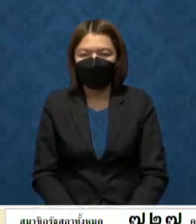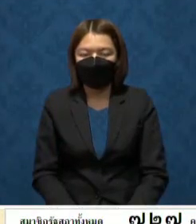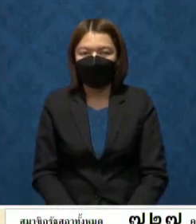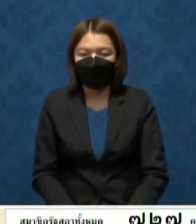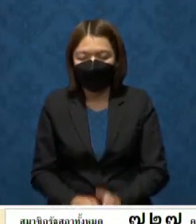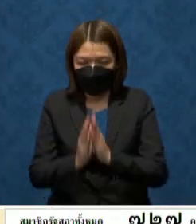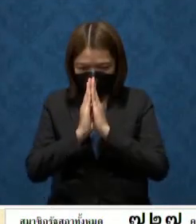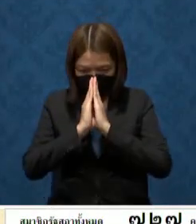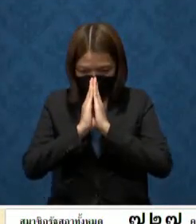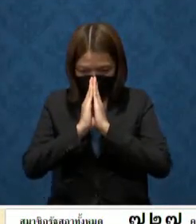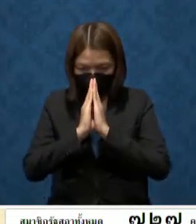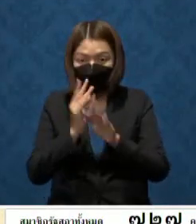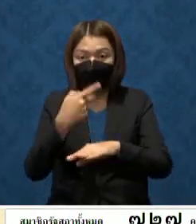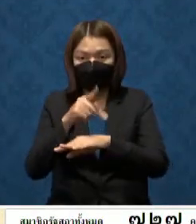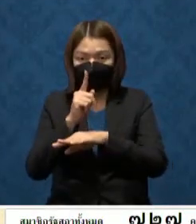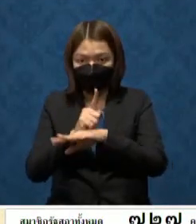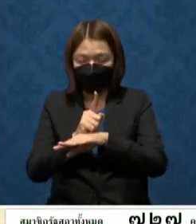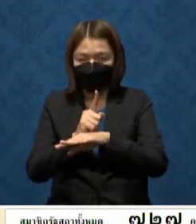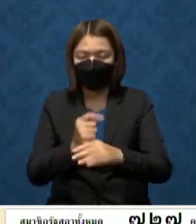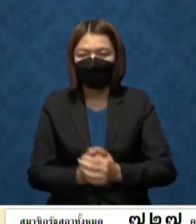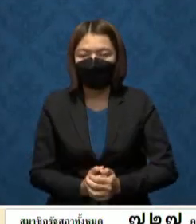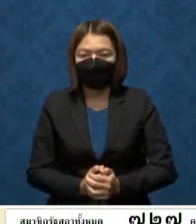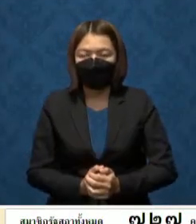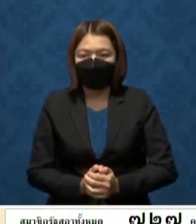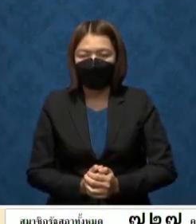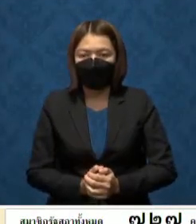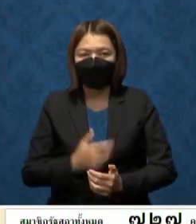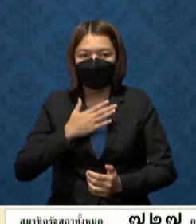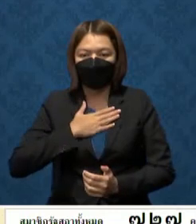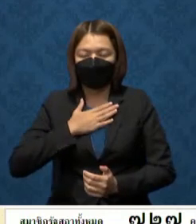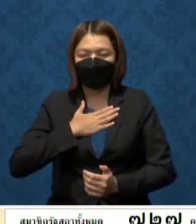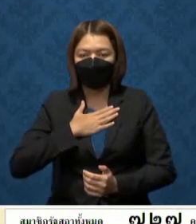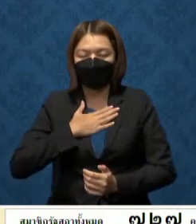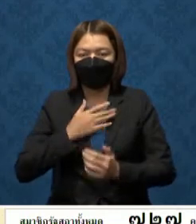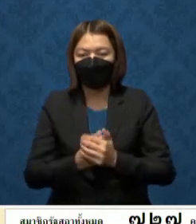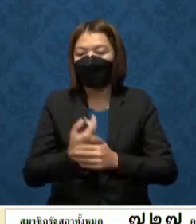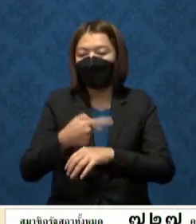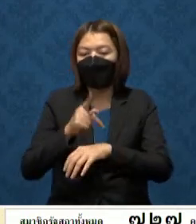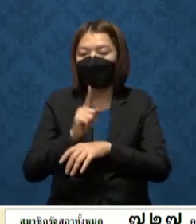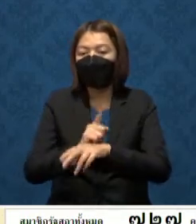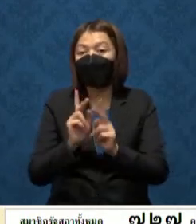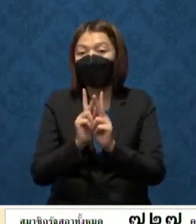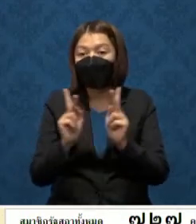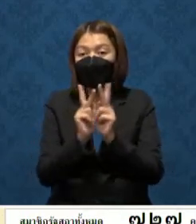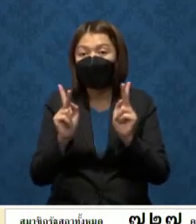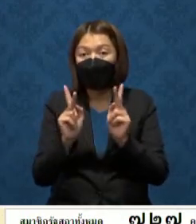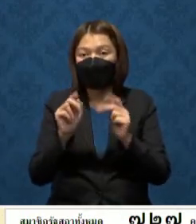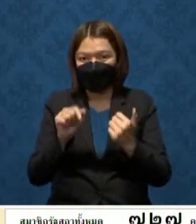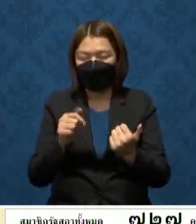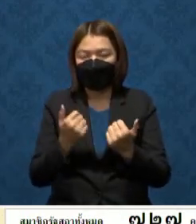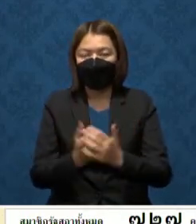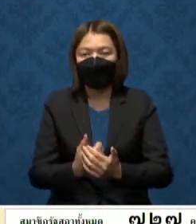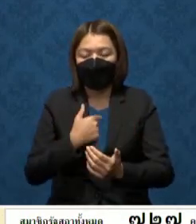asegับเรีนท่านประทานการณมดสการณขณะดาัต judged